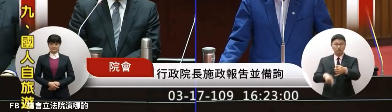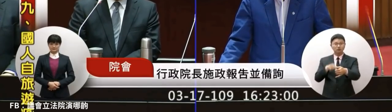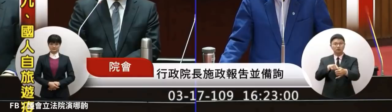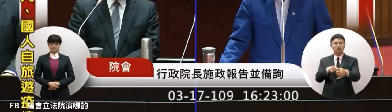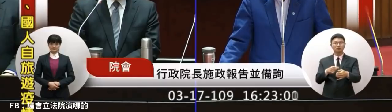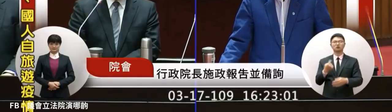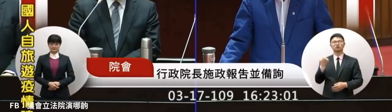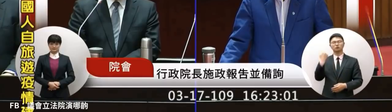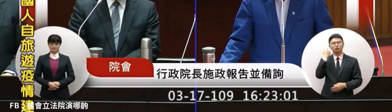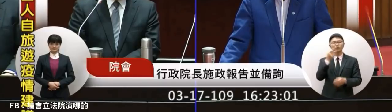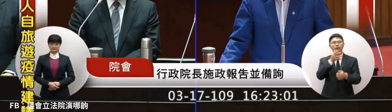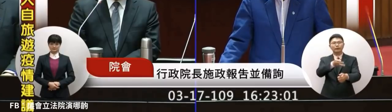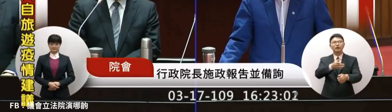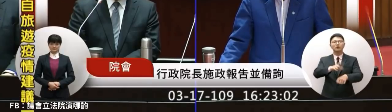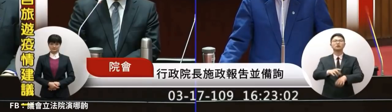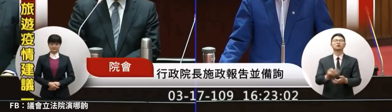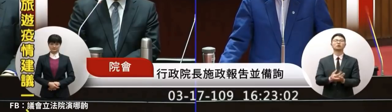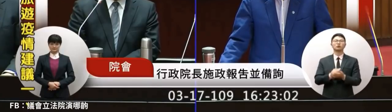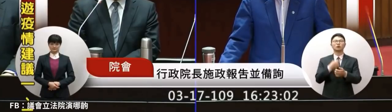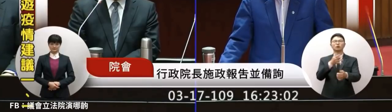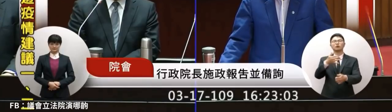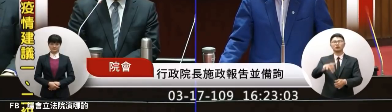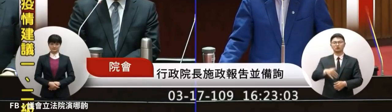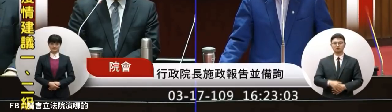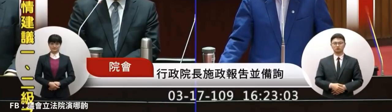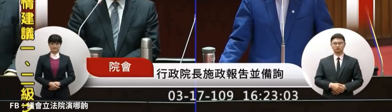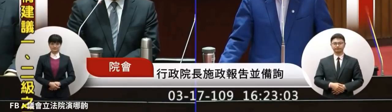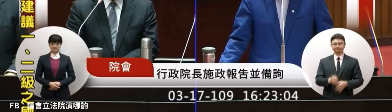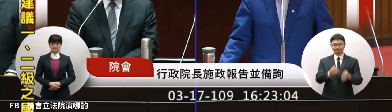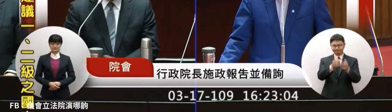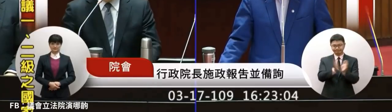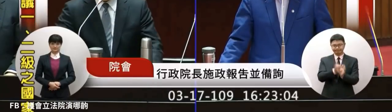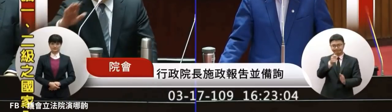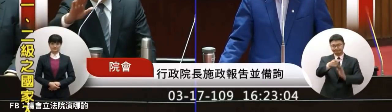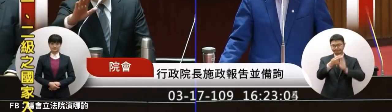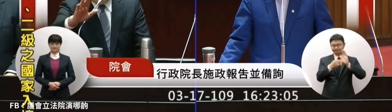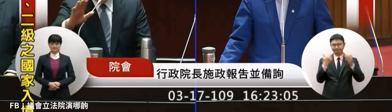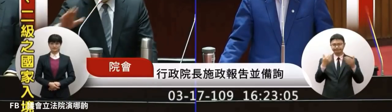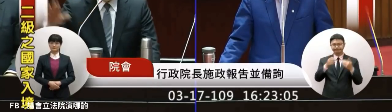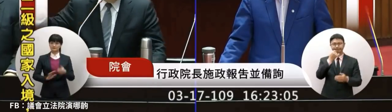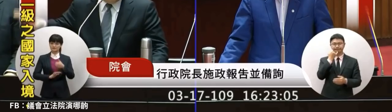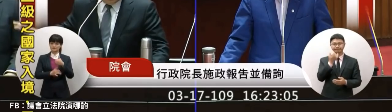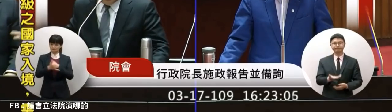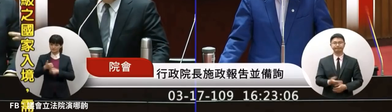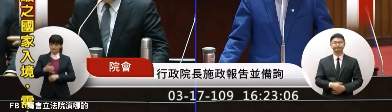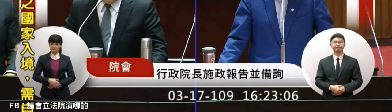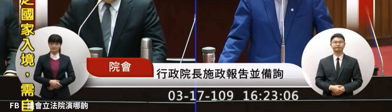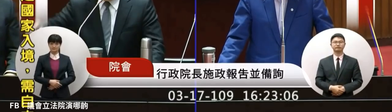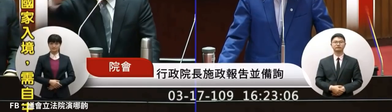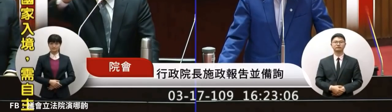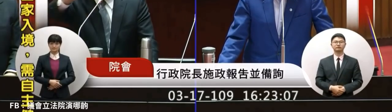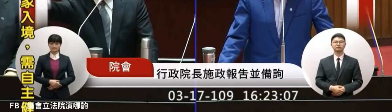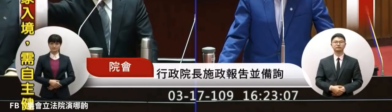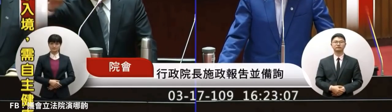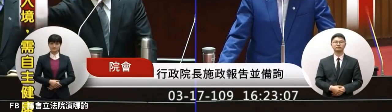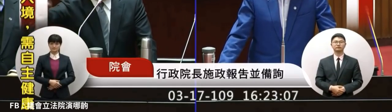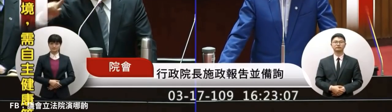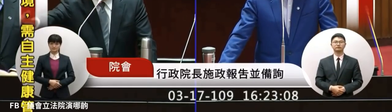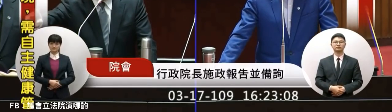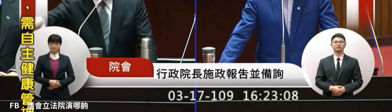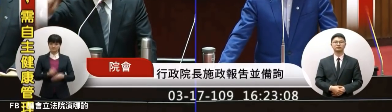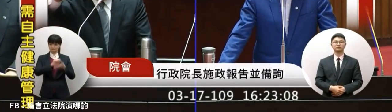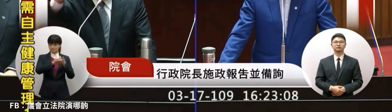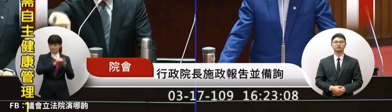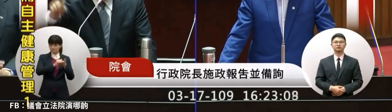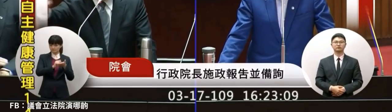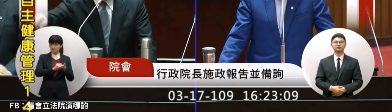没有时间请教你了，部长，把话讲清楚可不可以？ 像委员这样，就请他罗列条